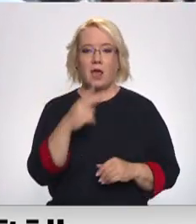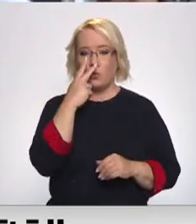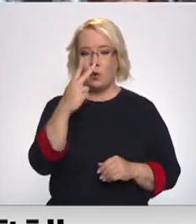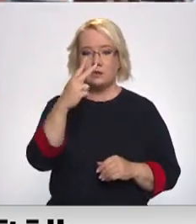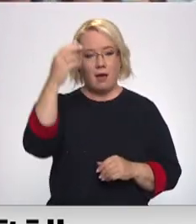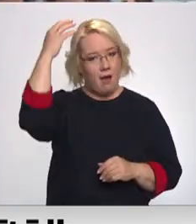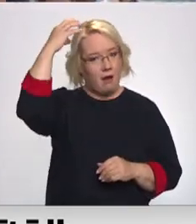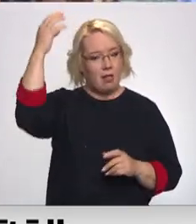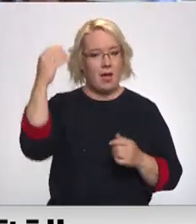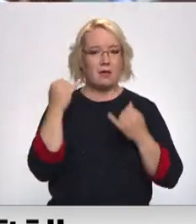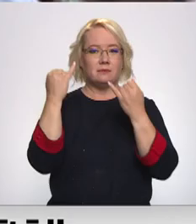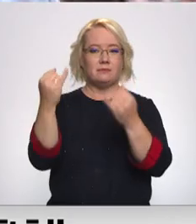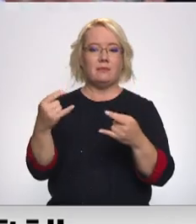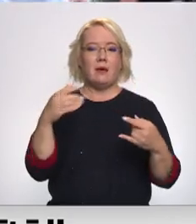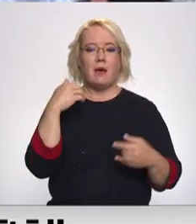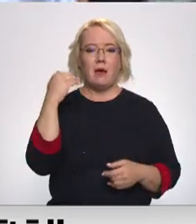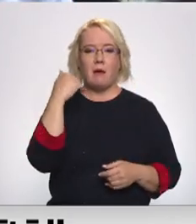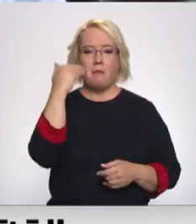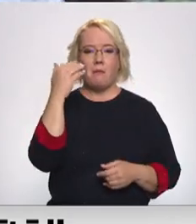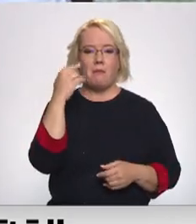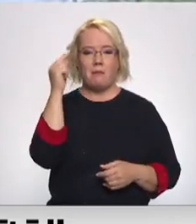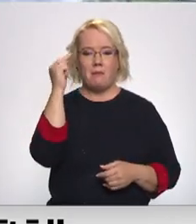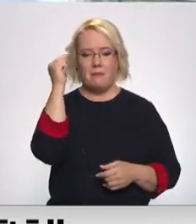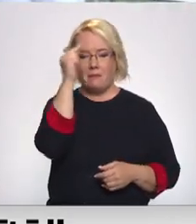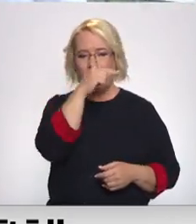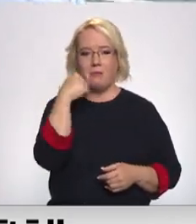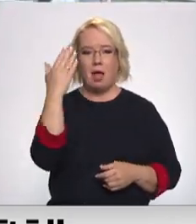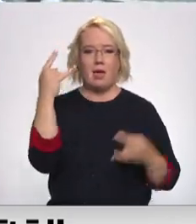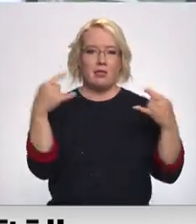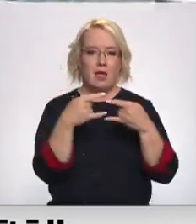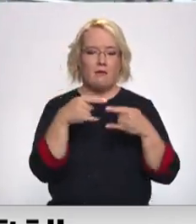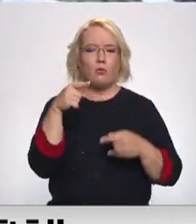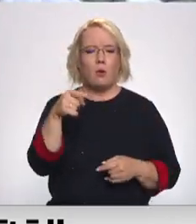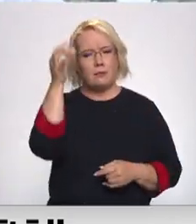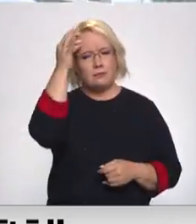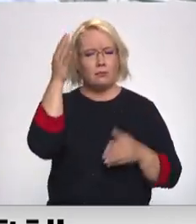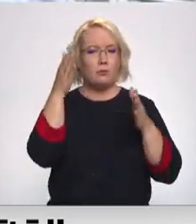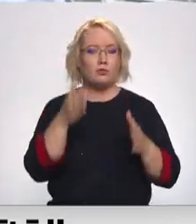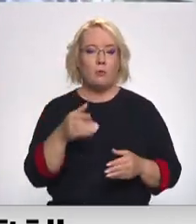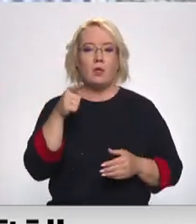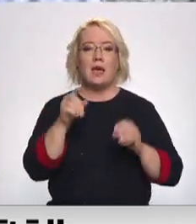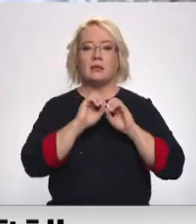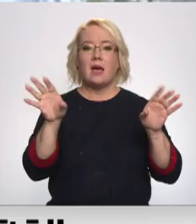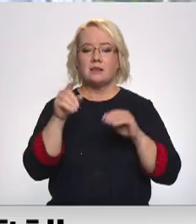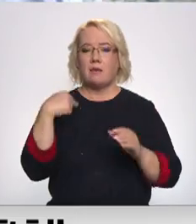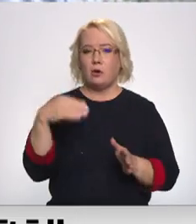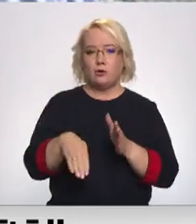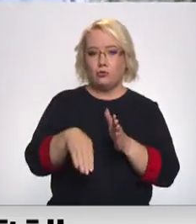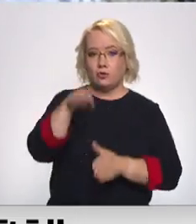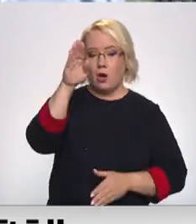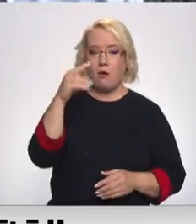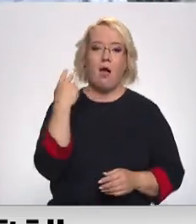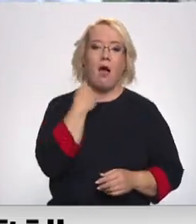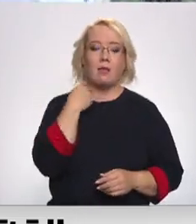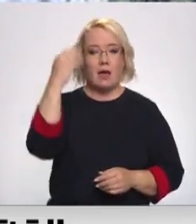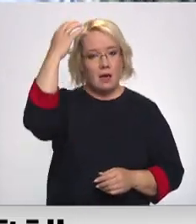kronēšanu melnbaltajā televīzijā. Tas ir tas, ko viņš vienmēr atcerējās, un ar šiem stāstiem es uzaugu. Anglijas